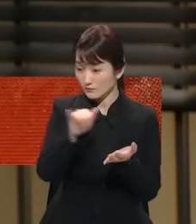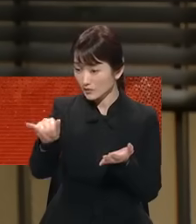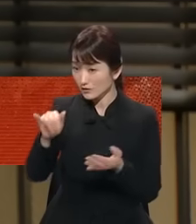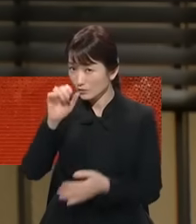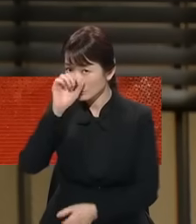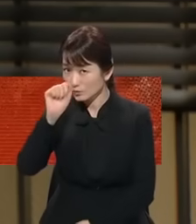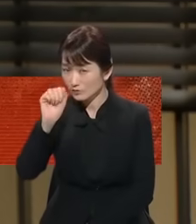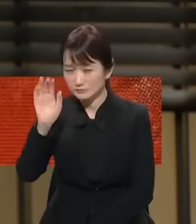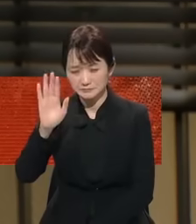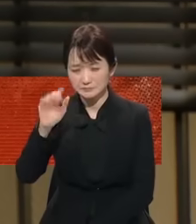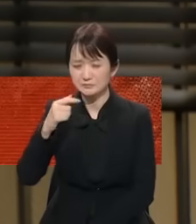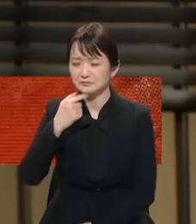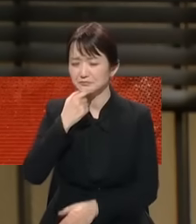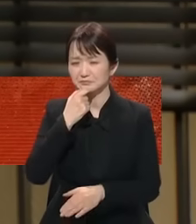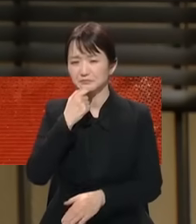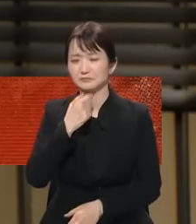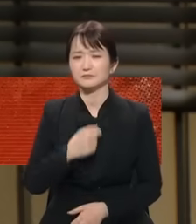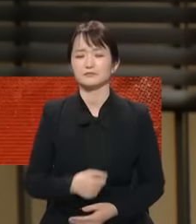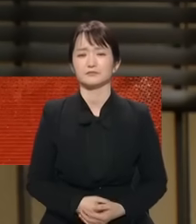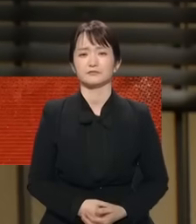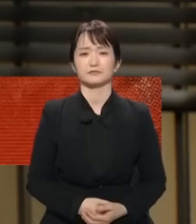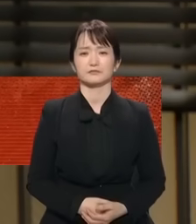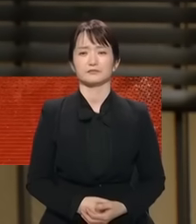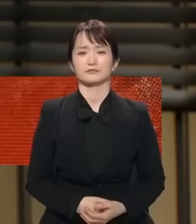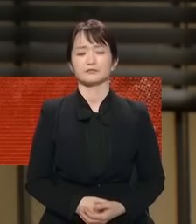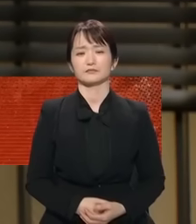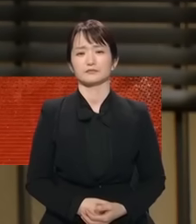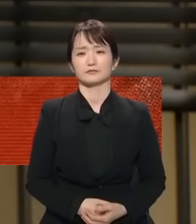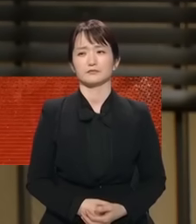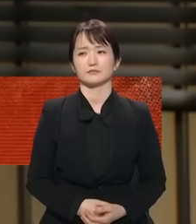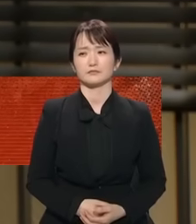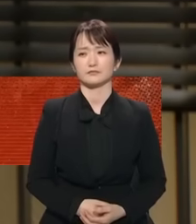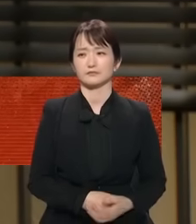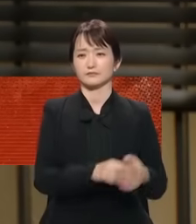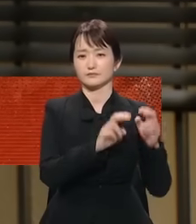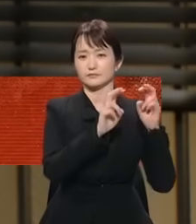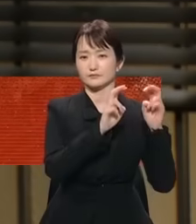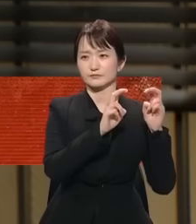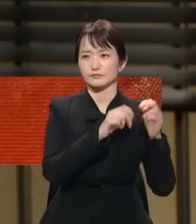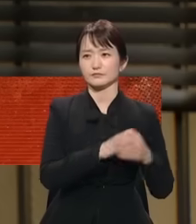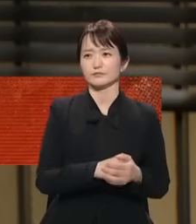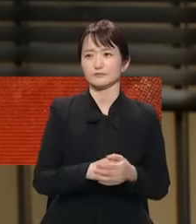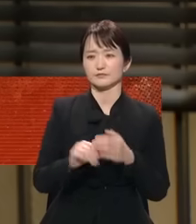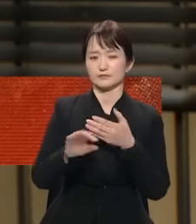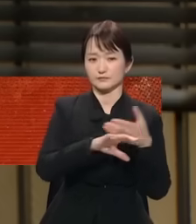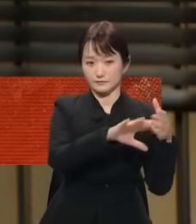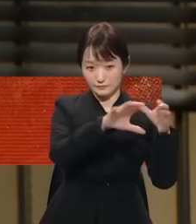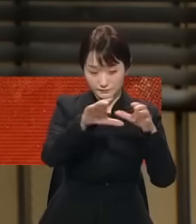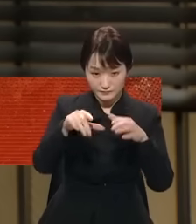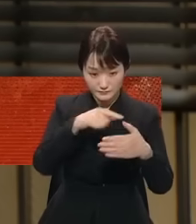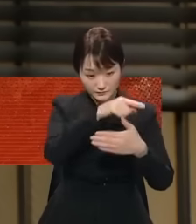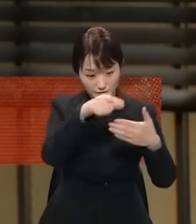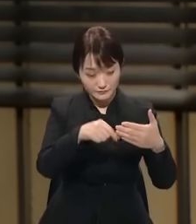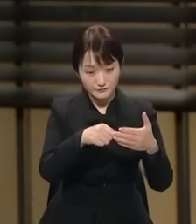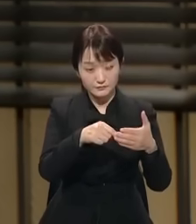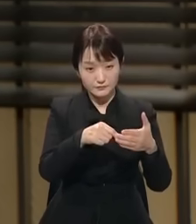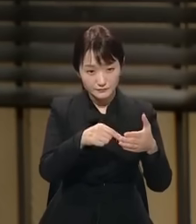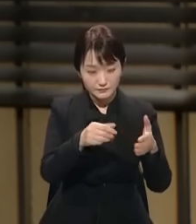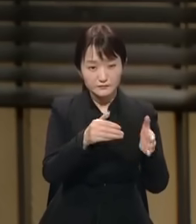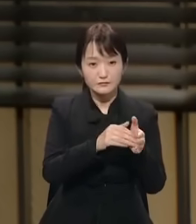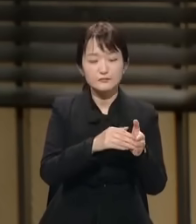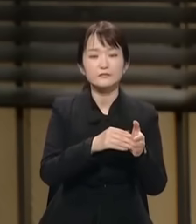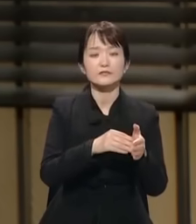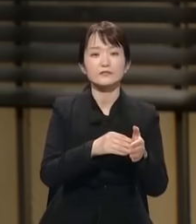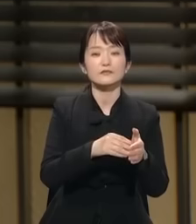않습니까? 그거를 거부를 했고 그런데도 불구하고 계속해서 어쨌든 소속사에서는 이거 좀 해외 스케줄 정리되는 대로 같이 가겠다 이런 입장만